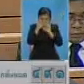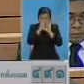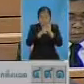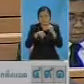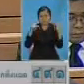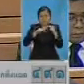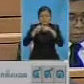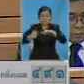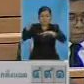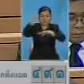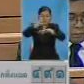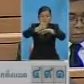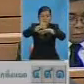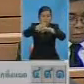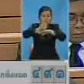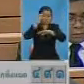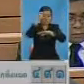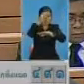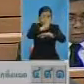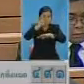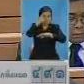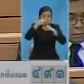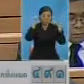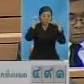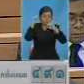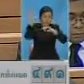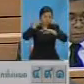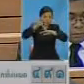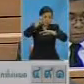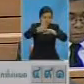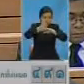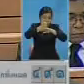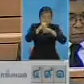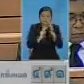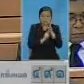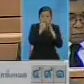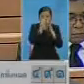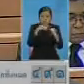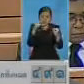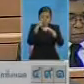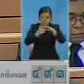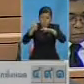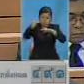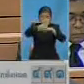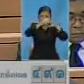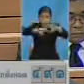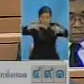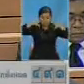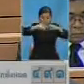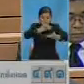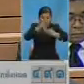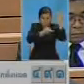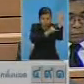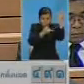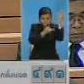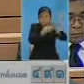บาลท่านอภิสิทธิ์เป็นนายกรัฐมนตรีช่วงแรกที่เป็นรัฐบาลยางพาราในขณะนั้น